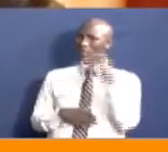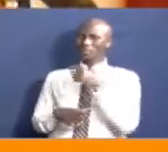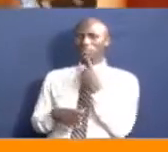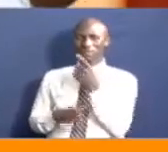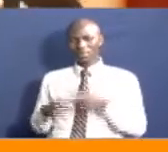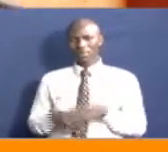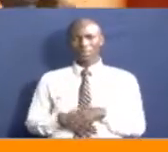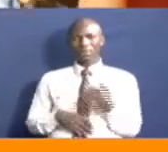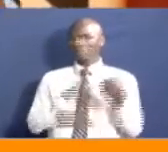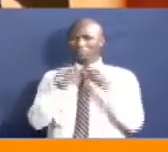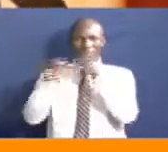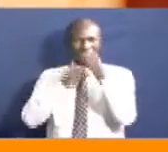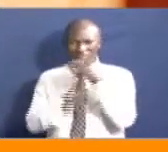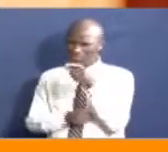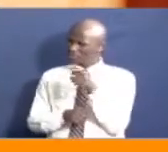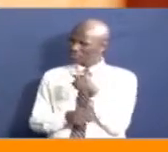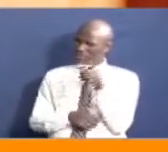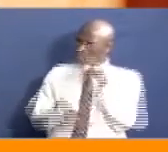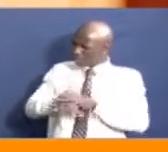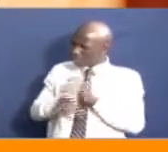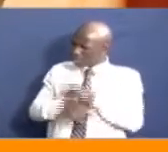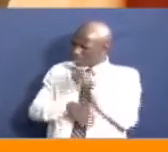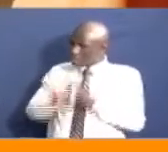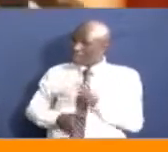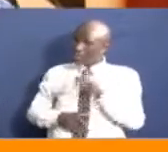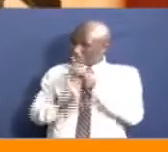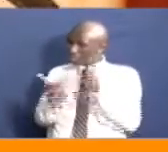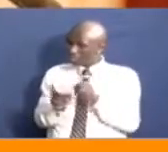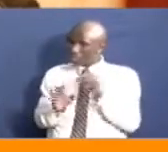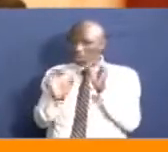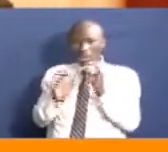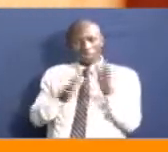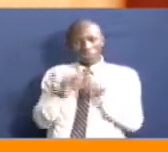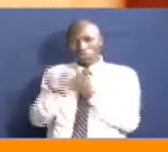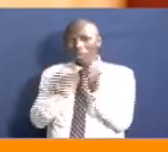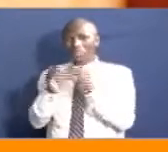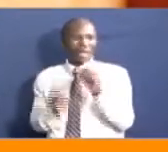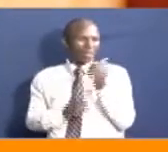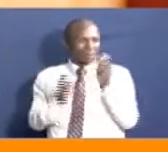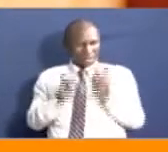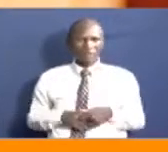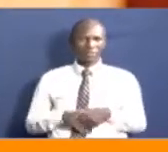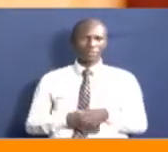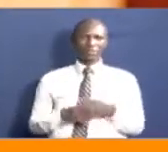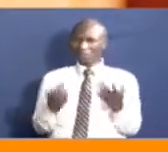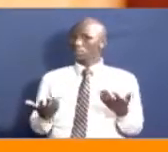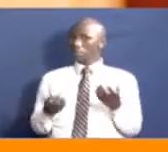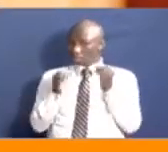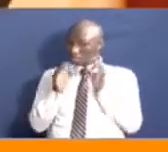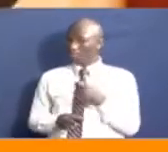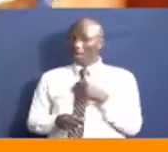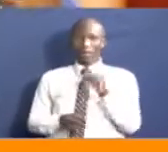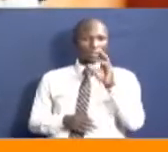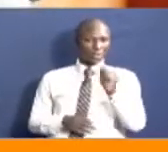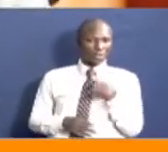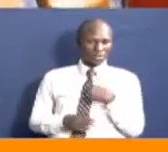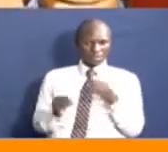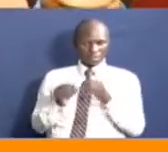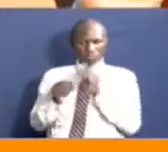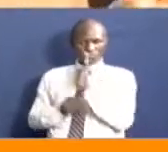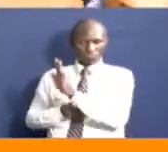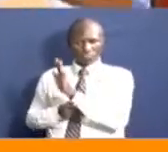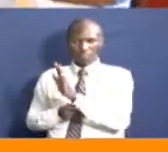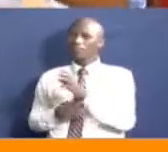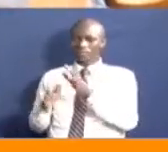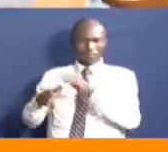kweandu. Ni mokite. Usiniwoni mundu museo. Kanoa kuka kwa nanga mkutano wa mundu. Kama ni MCA ameweka mkutano